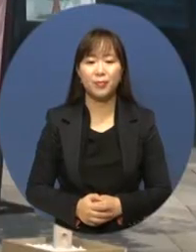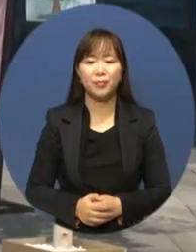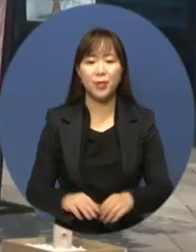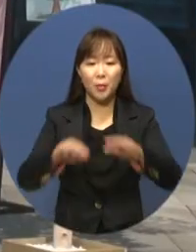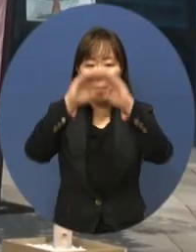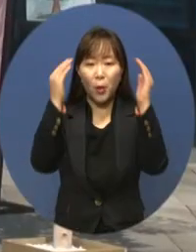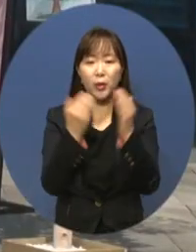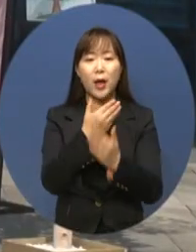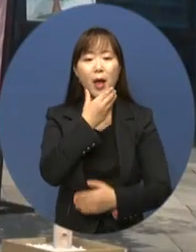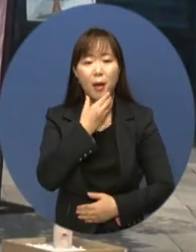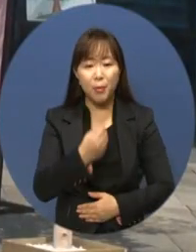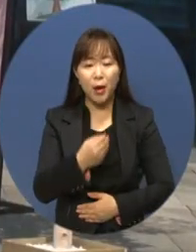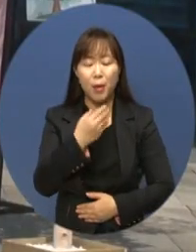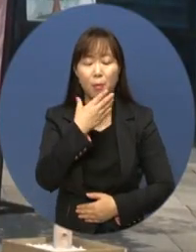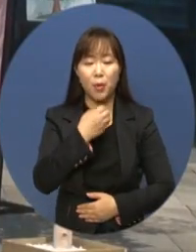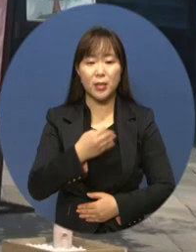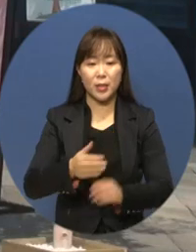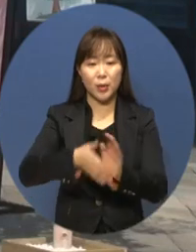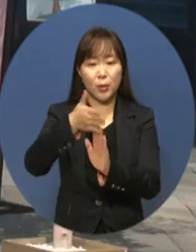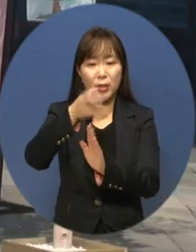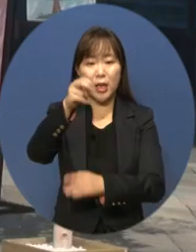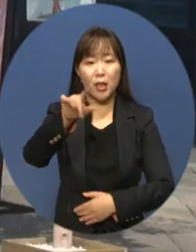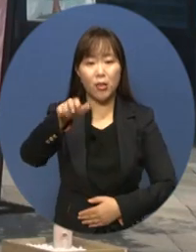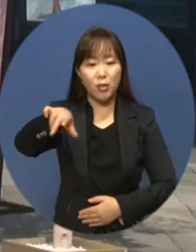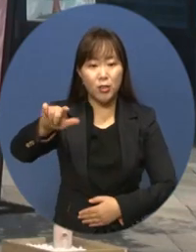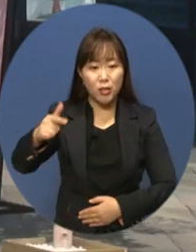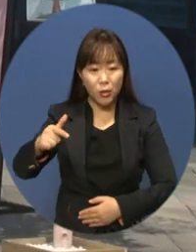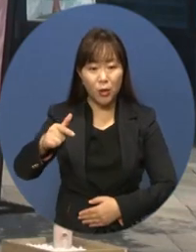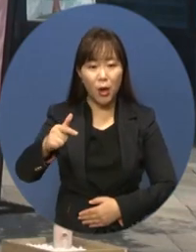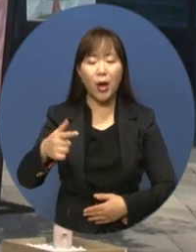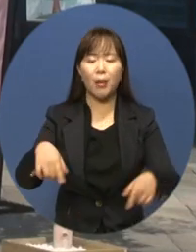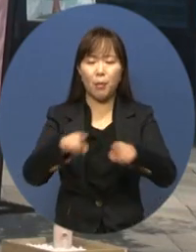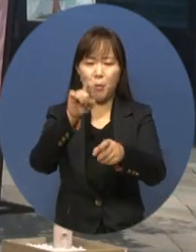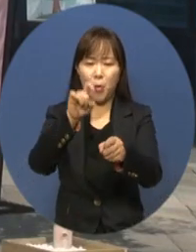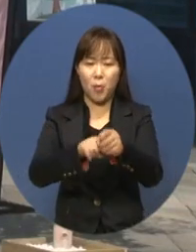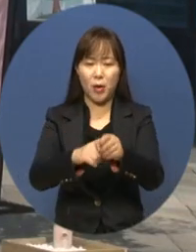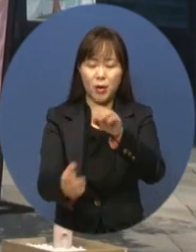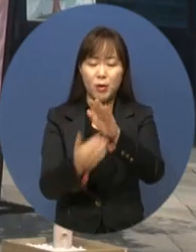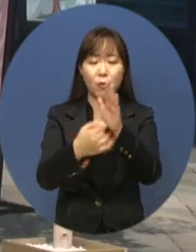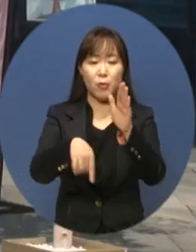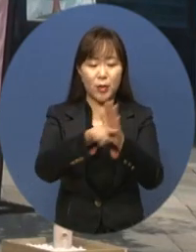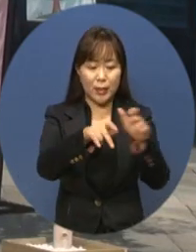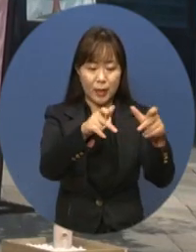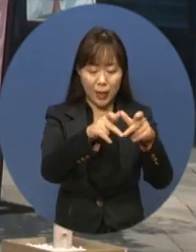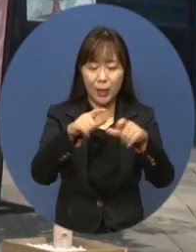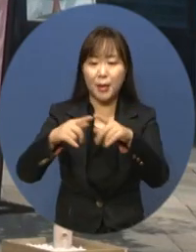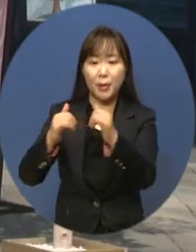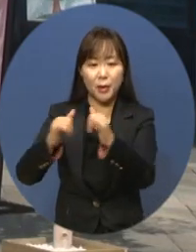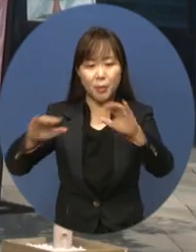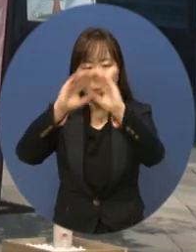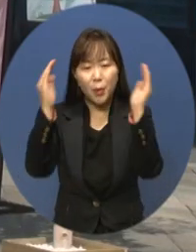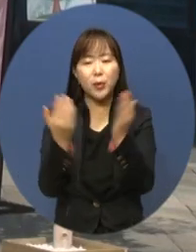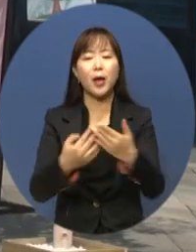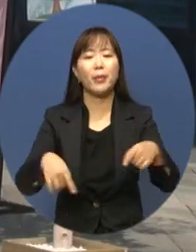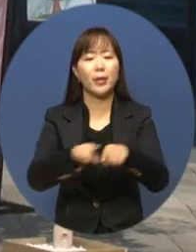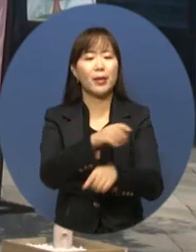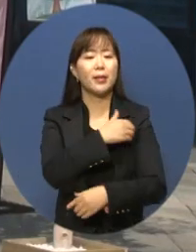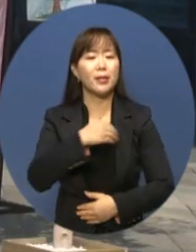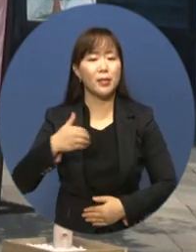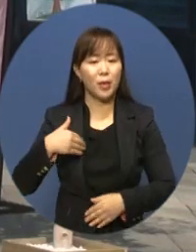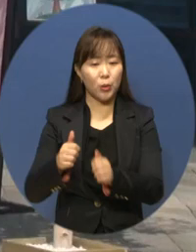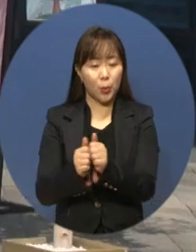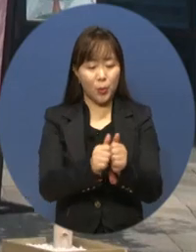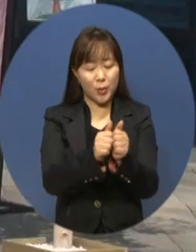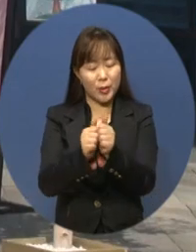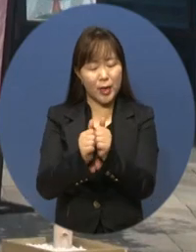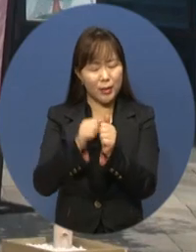모두가 행복한 복지 도시 연천이라는 공동의 목표를 위해 장애인, 비장애인 다 같이 든든한